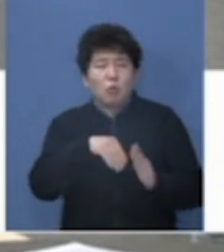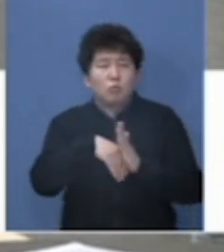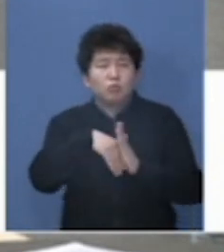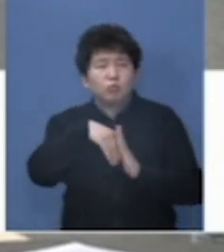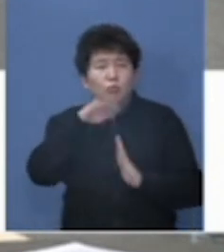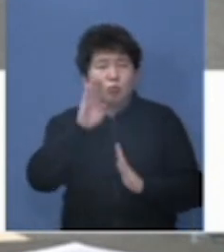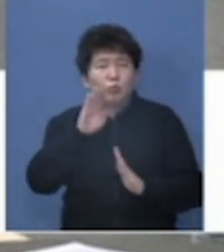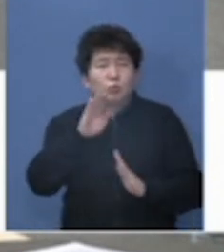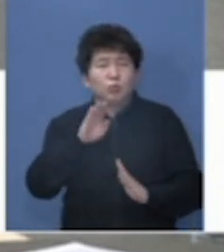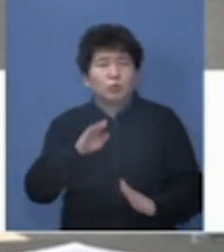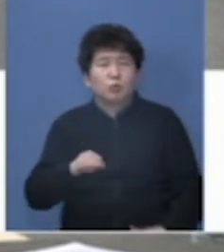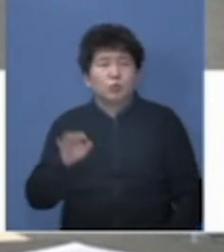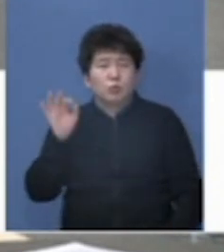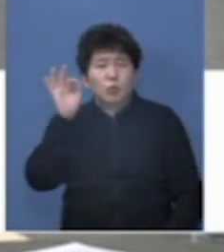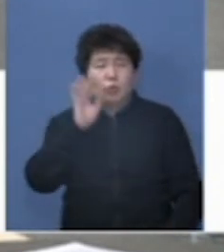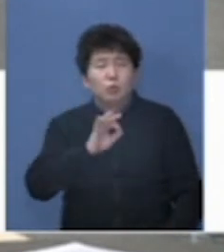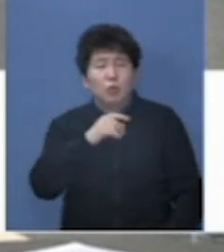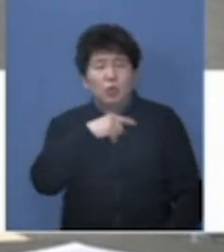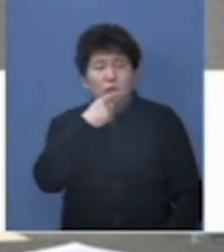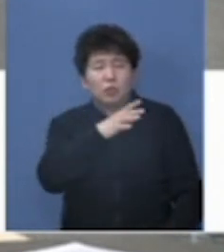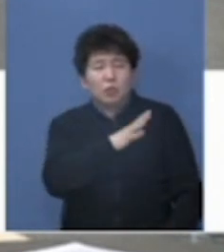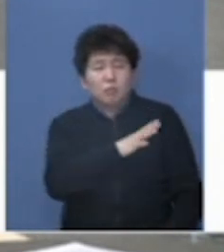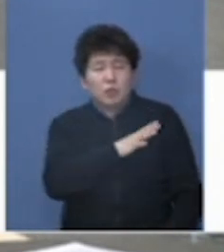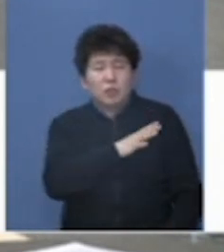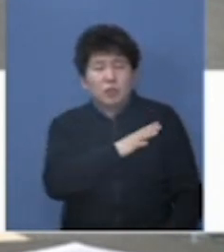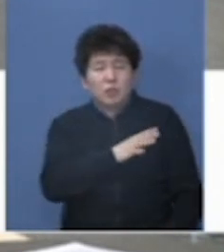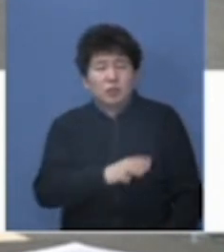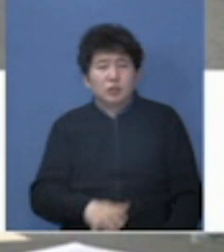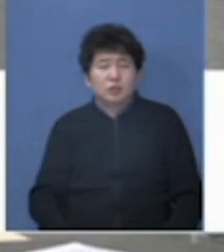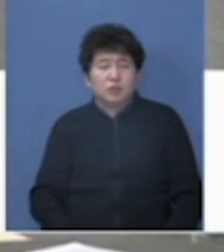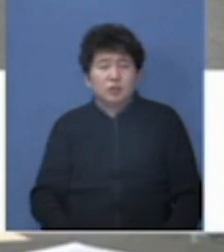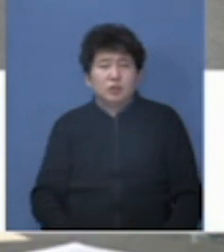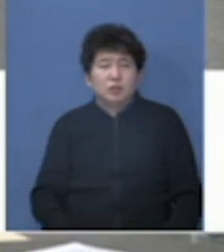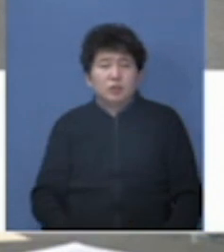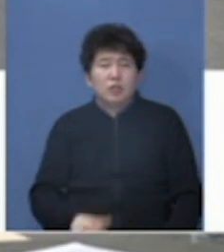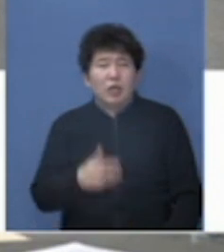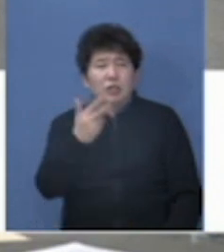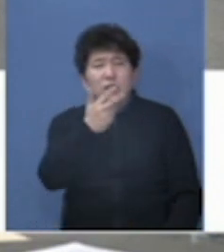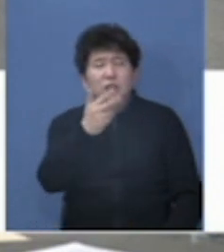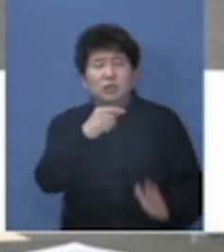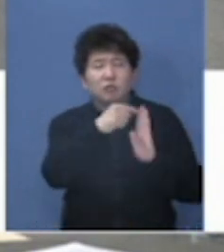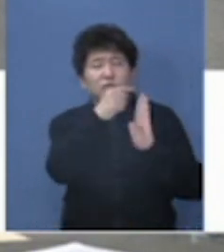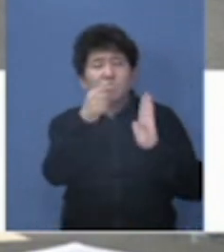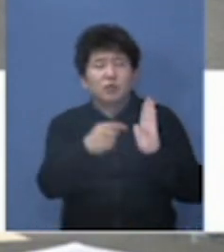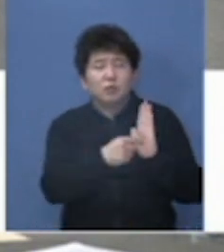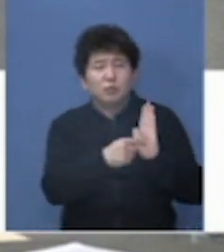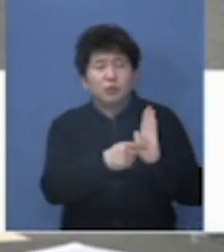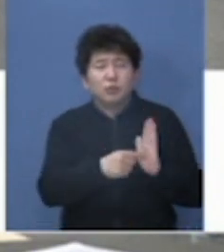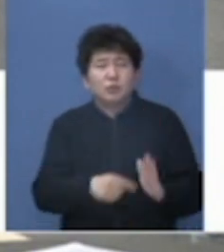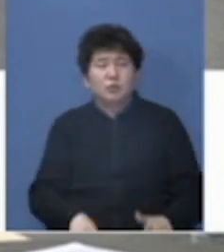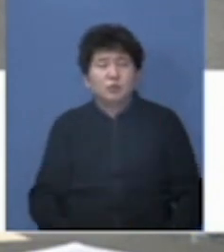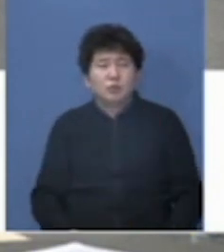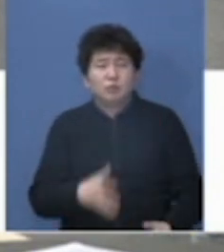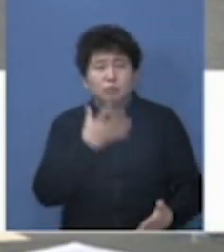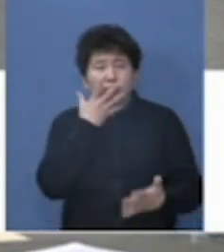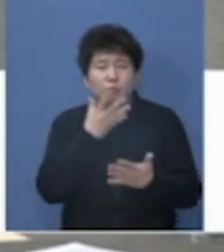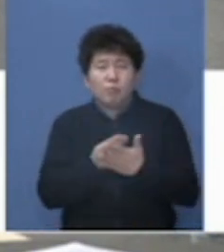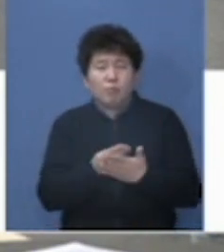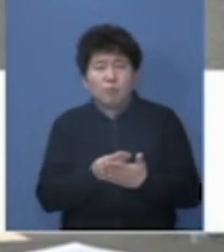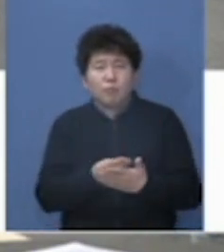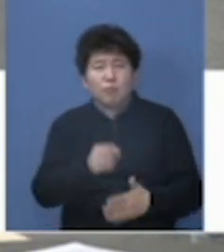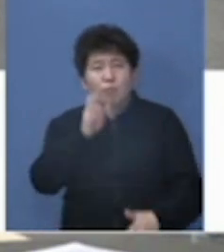бойынша ұсынымдар берілді. Және де үшінші сұрақ. Бұл